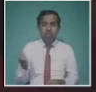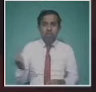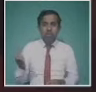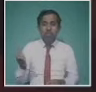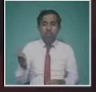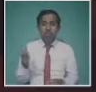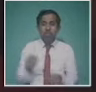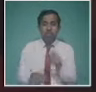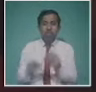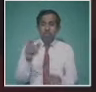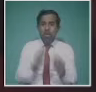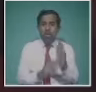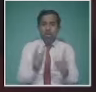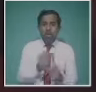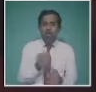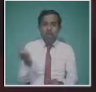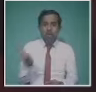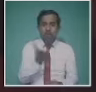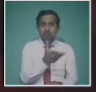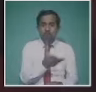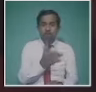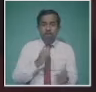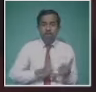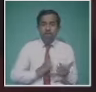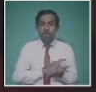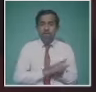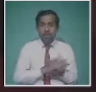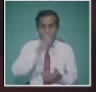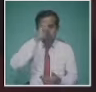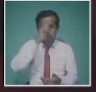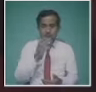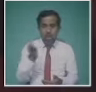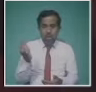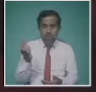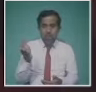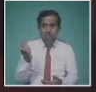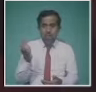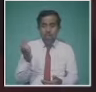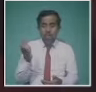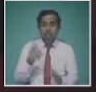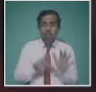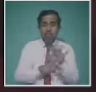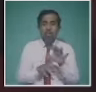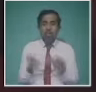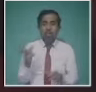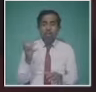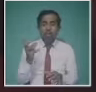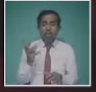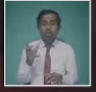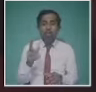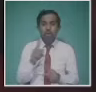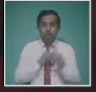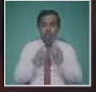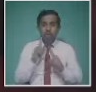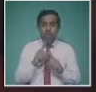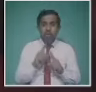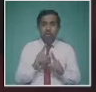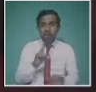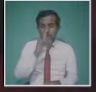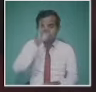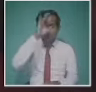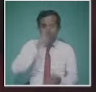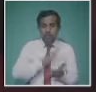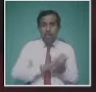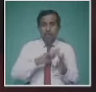මහජන නිජදිතියෝ සසේන්ද්‍ර රාජපක්ෂ මහත්තුමා ඉන්නවා. ඔබතුමාගේ මොණරාගල දිස්ත්‍රික්කයේ ගොවි ඔබතුමා ගැන කතා කරනවා. කුරුණෑර දිස්ත්‍රික්කයේ